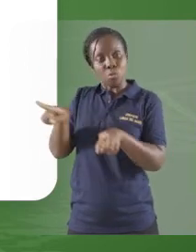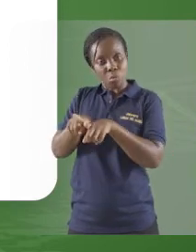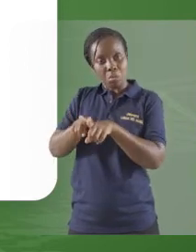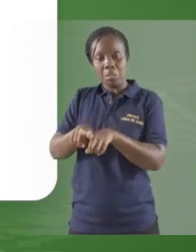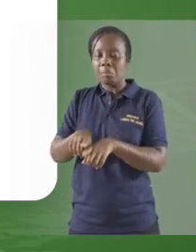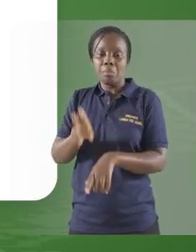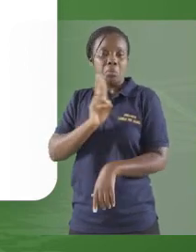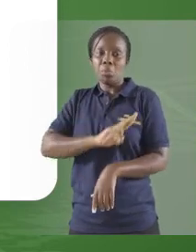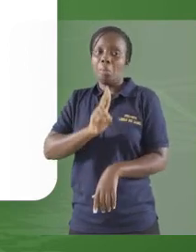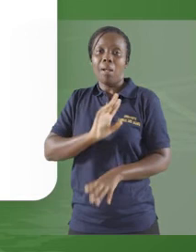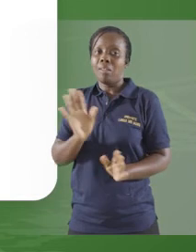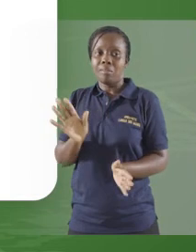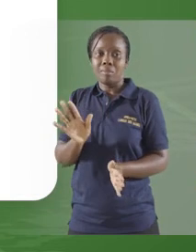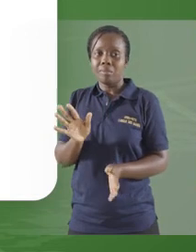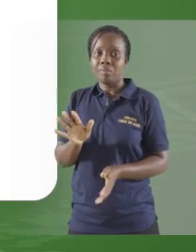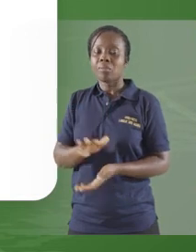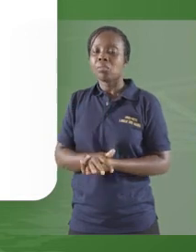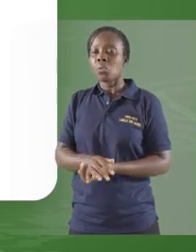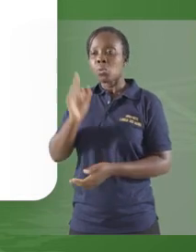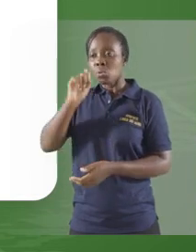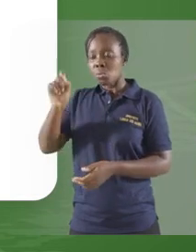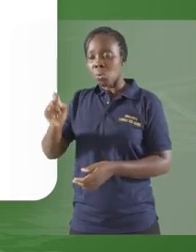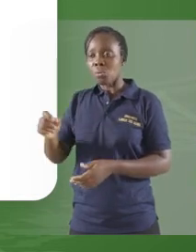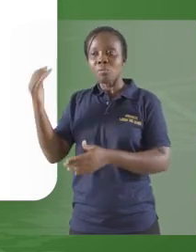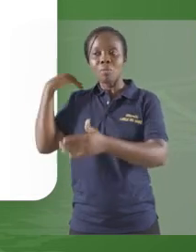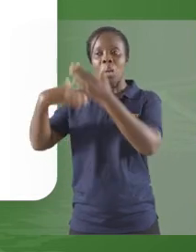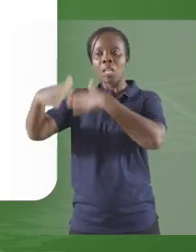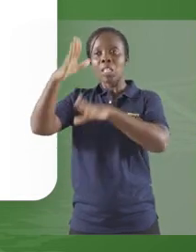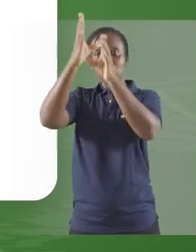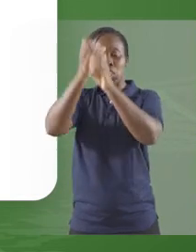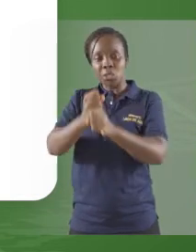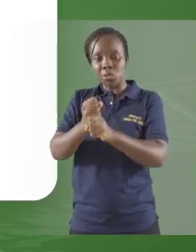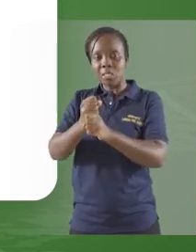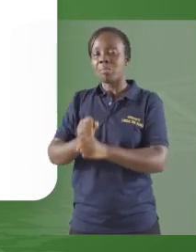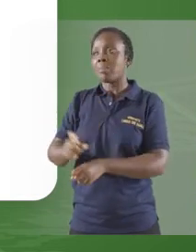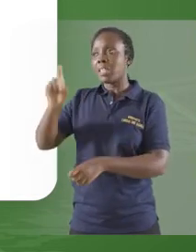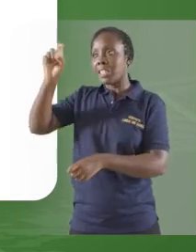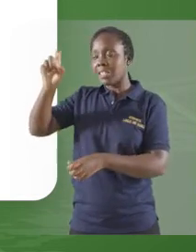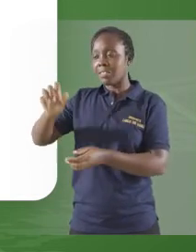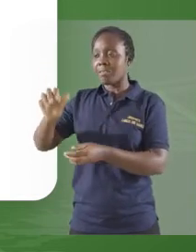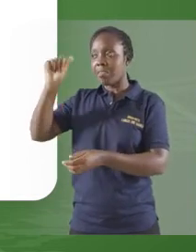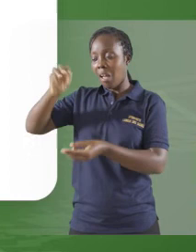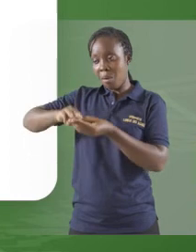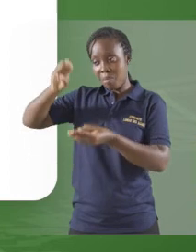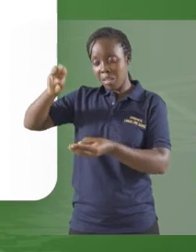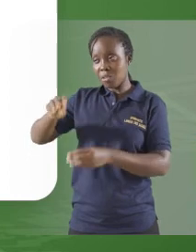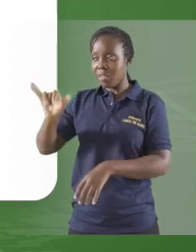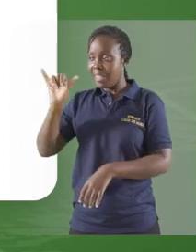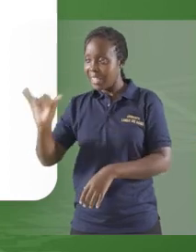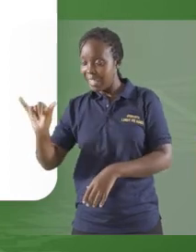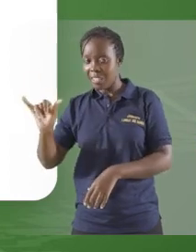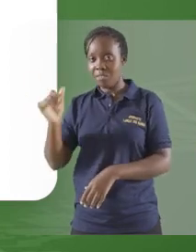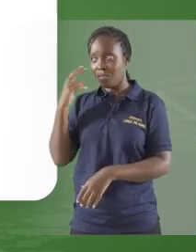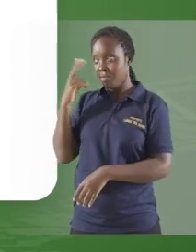Donc, son génotype sera X grand A, Y. En ce qui concerne